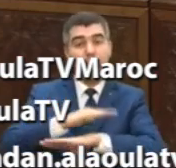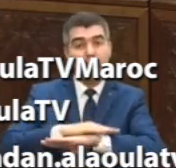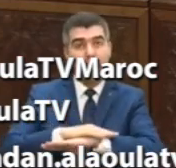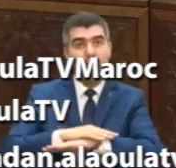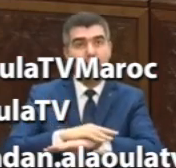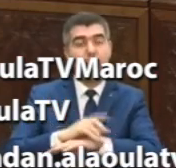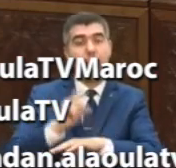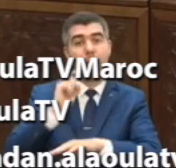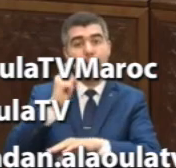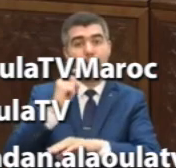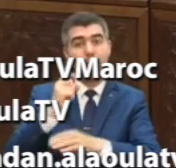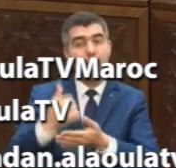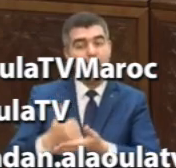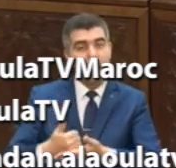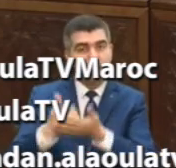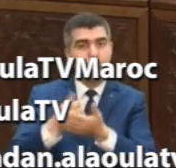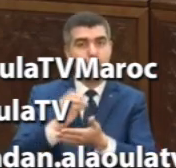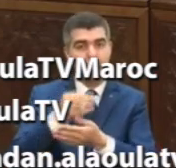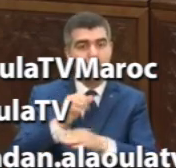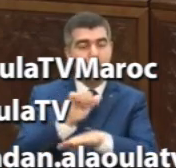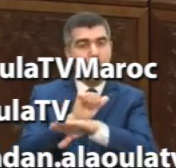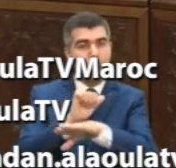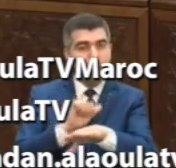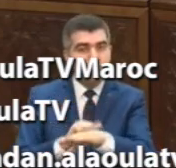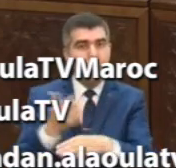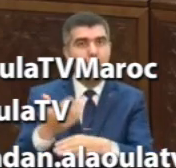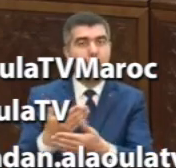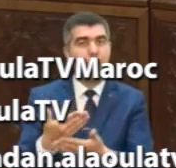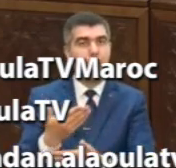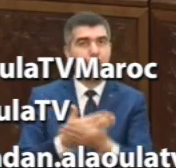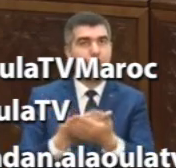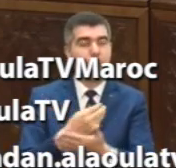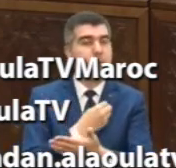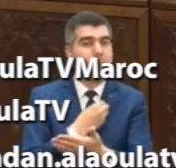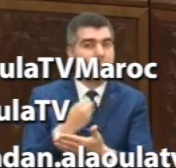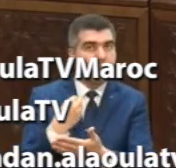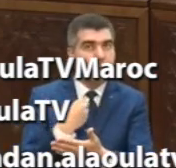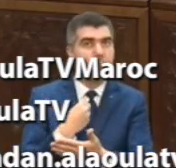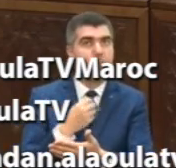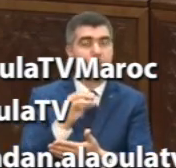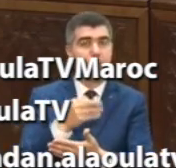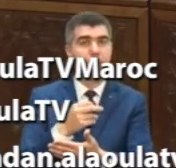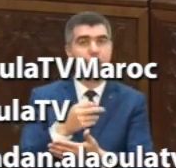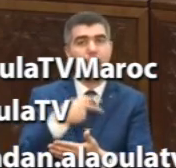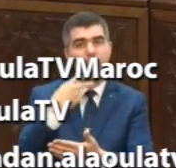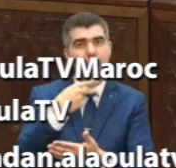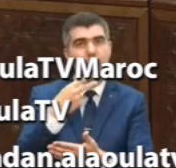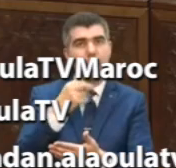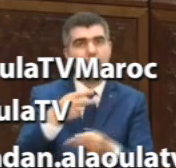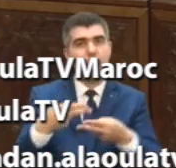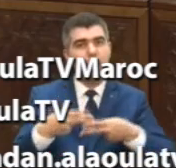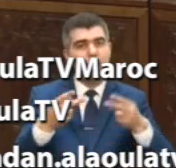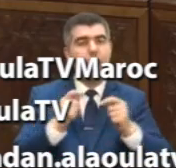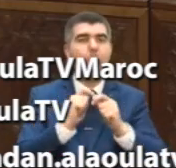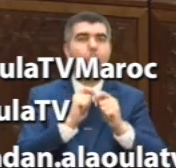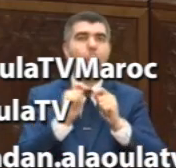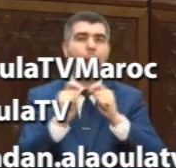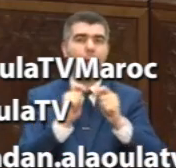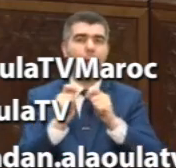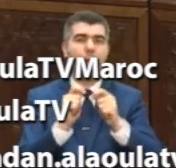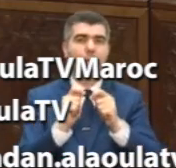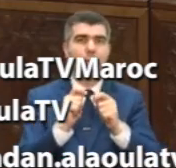الأدنى ديال الأجور والتغطية الصحية والاجتماعية؟ وأعتقد بأن هذا الموضوع الآن أصبح مفتوح للنقاش في